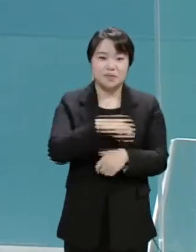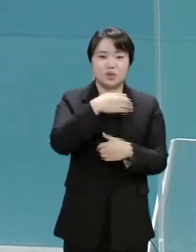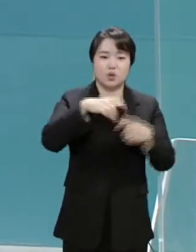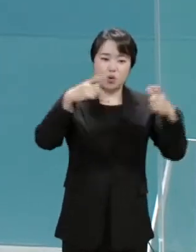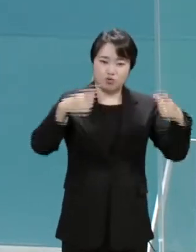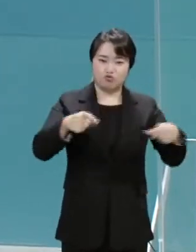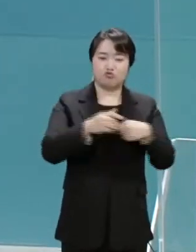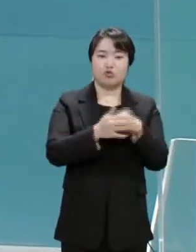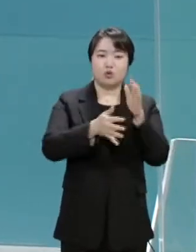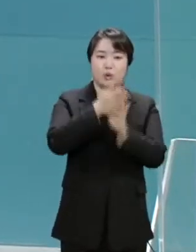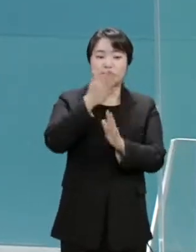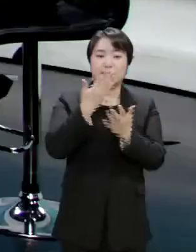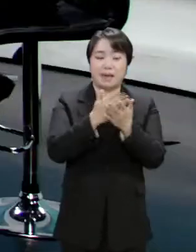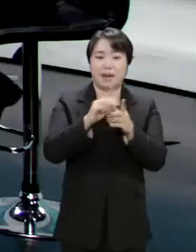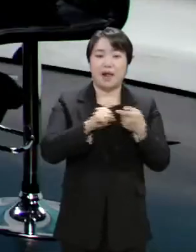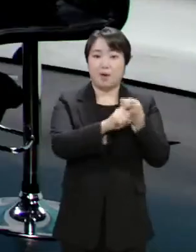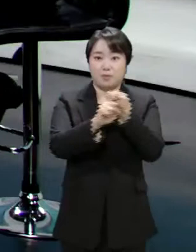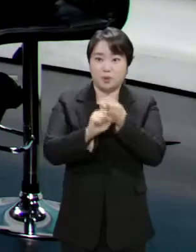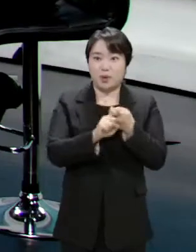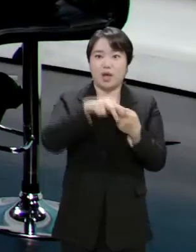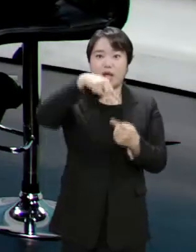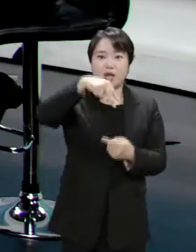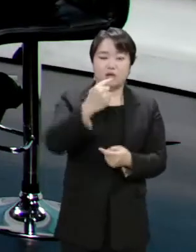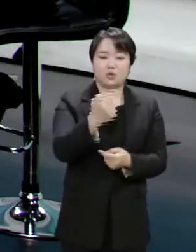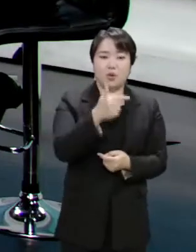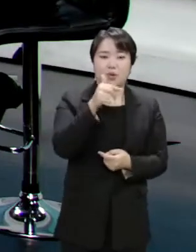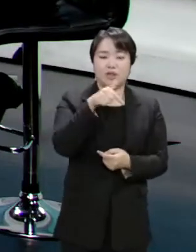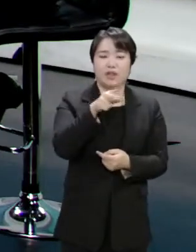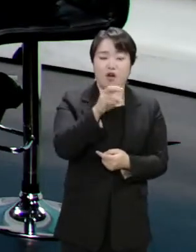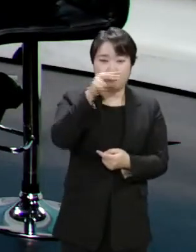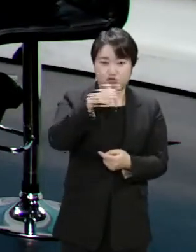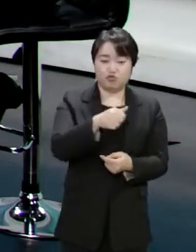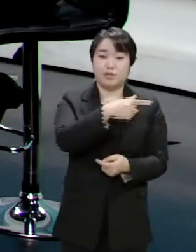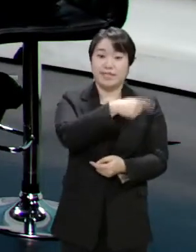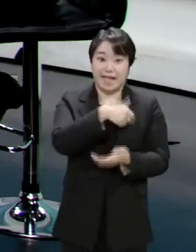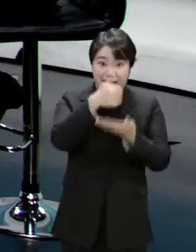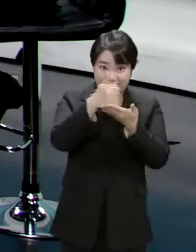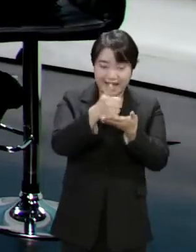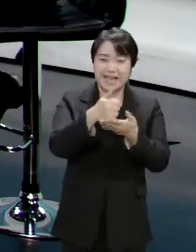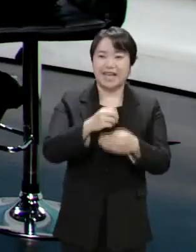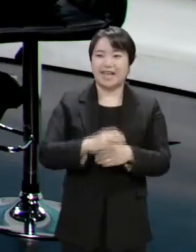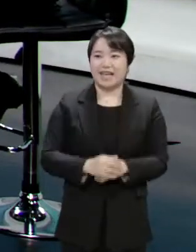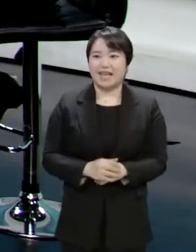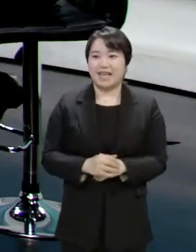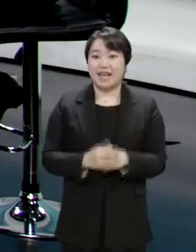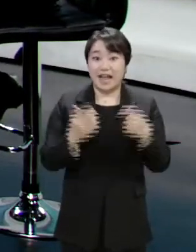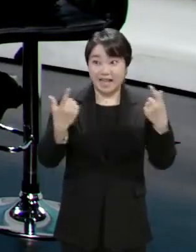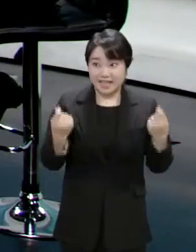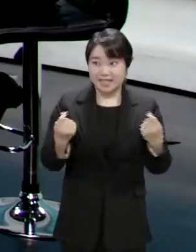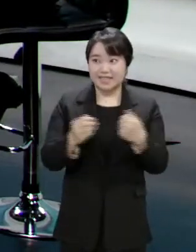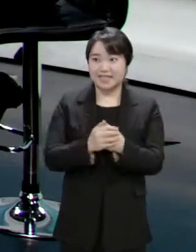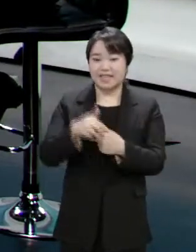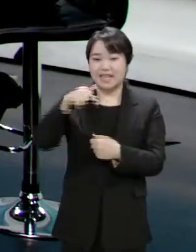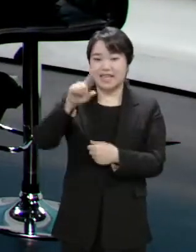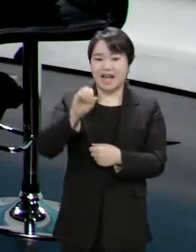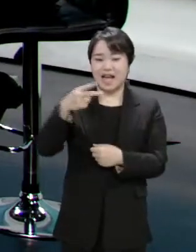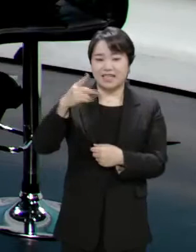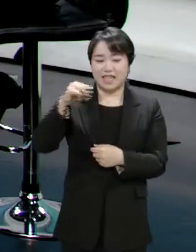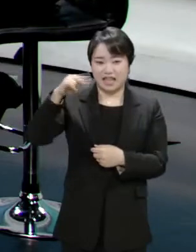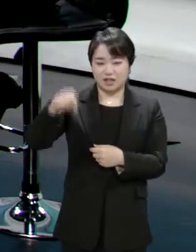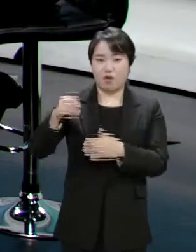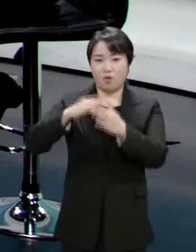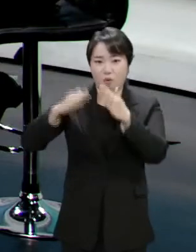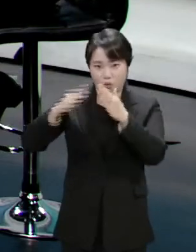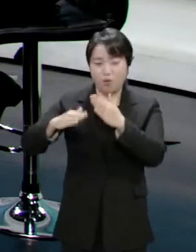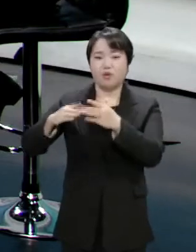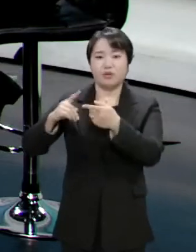창신 숭인동 도시재생협동조합 손경주 이사 자리하셨습니다. 안녕하세요. 안녕하세요. 네, 같은 지역의 강대선